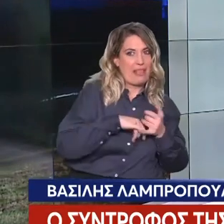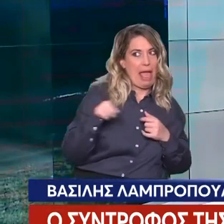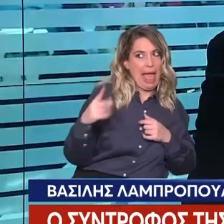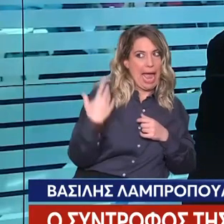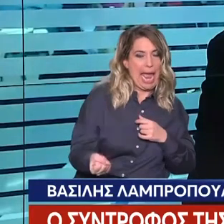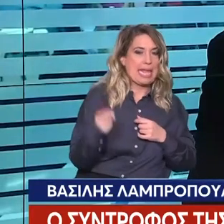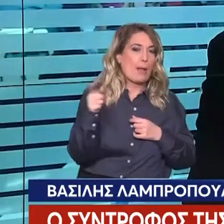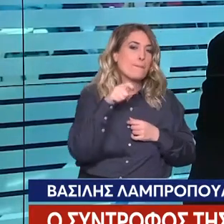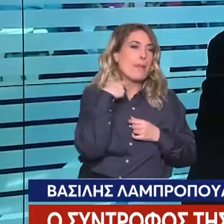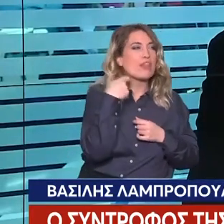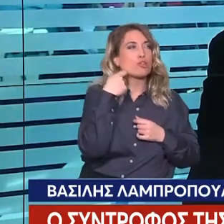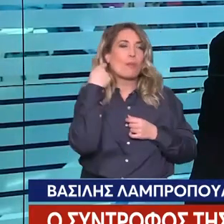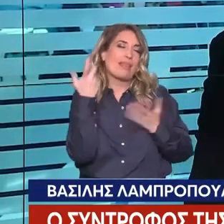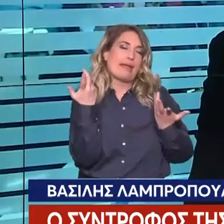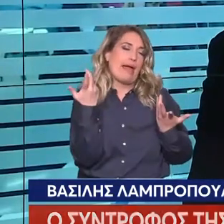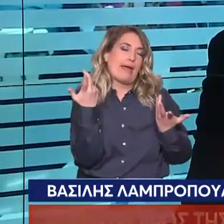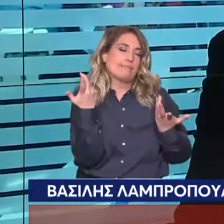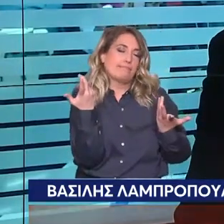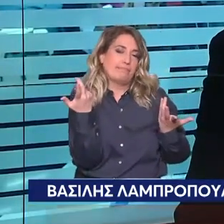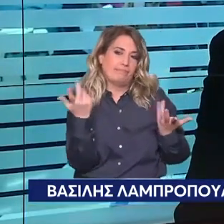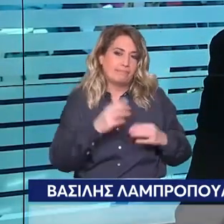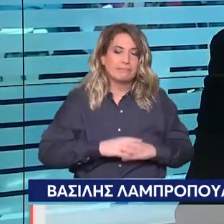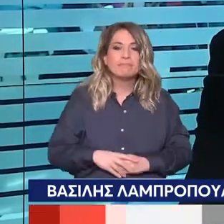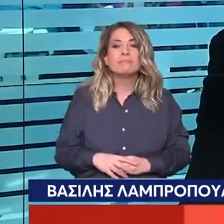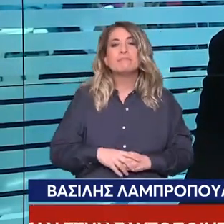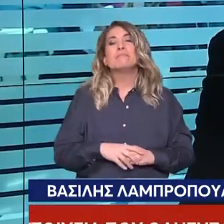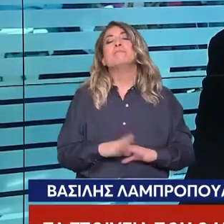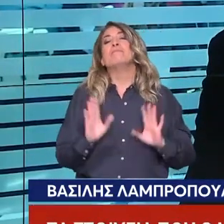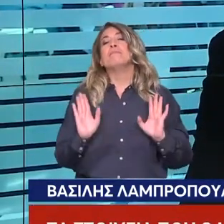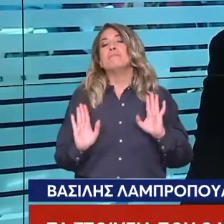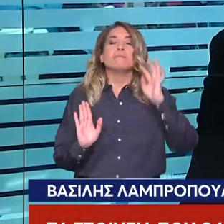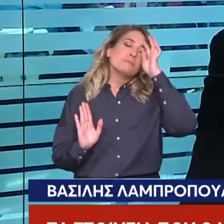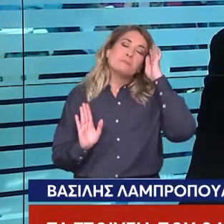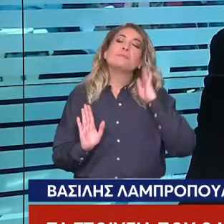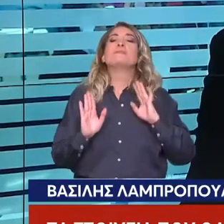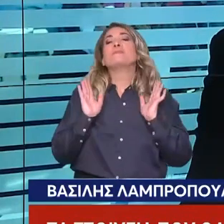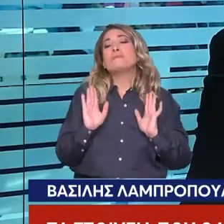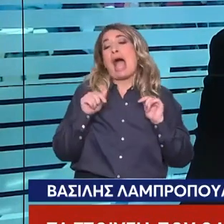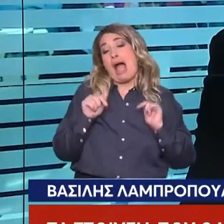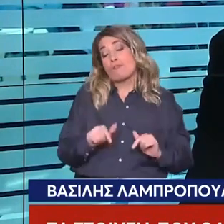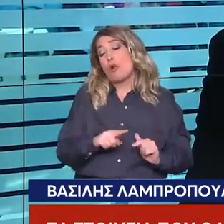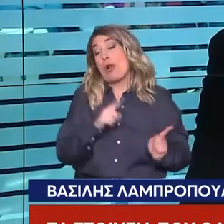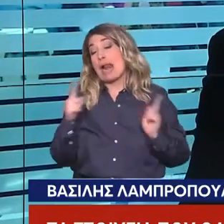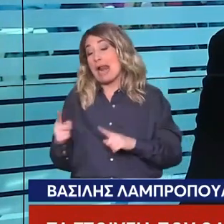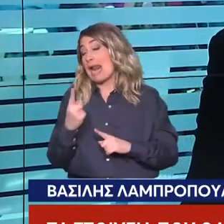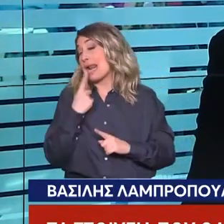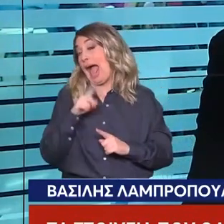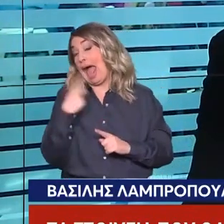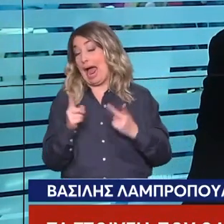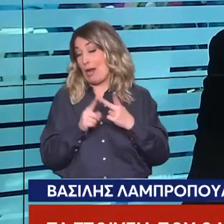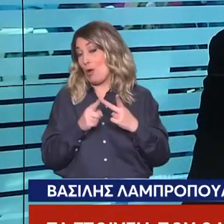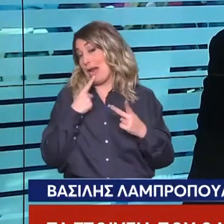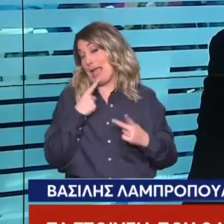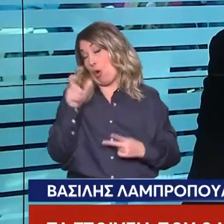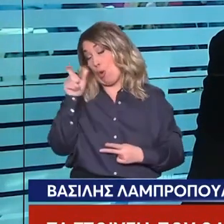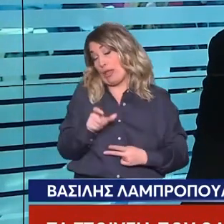φαίνεται να έχει πει στους αστυνομικούς, μετά δεν υπέγραψε κατάθεση, σύμφωνα με ορισμένες πληροφορίες, ότι το σχέδιο ήταν να